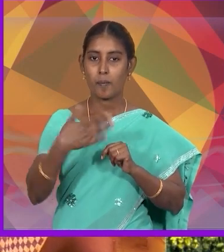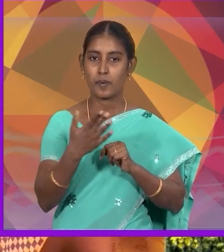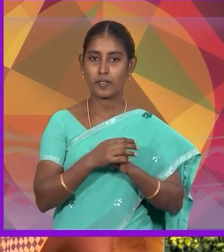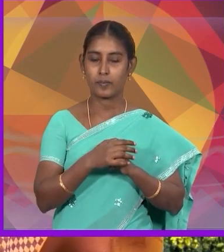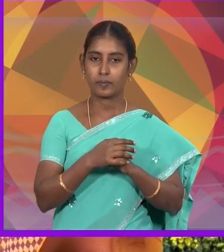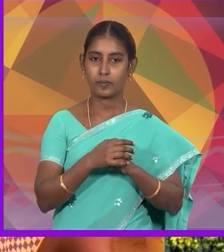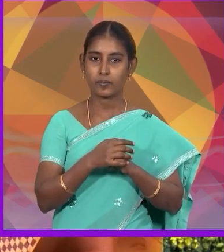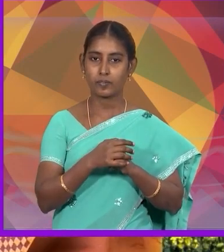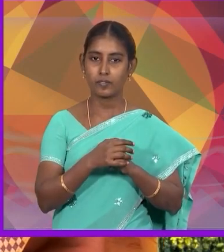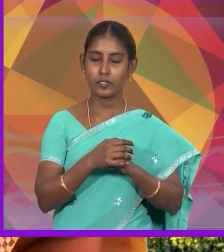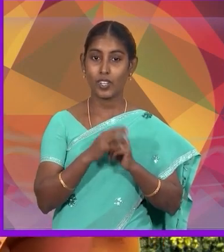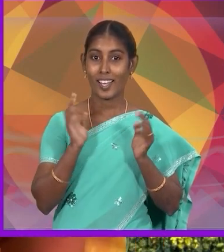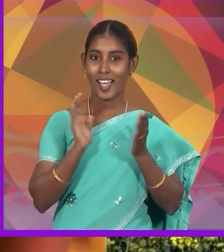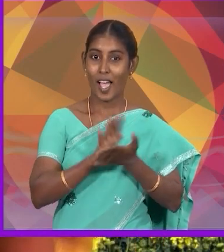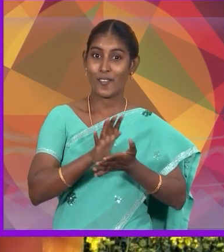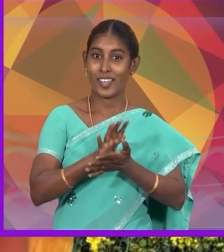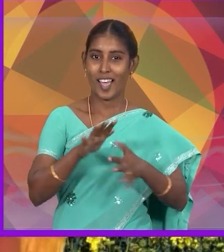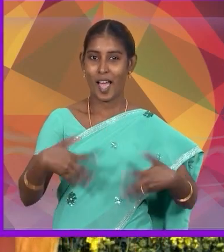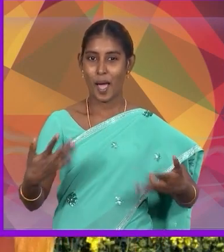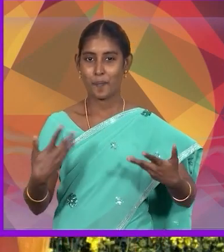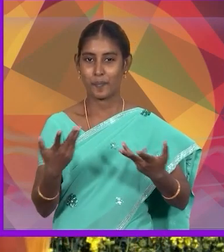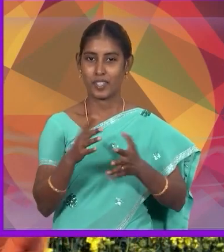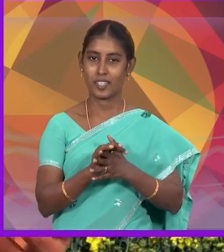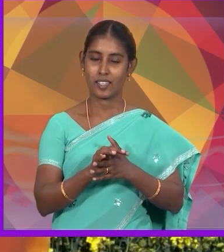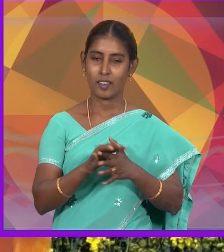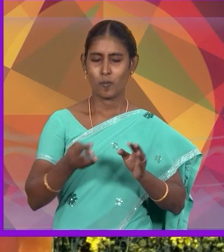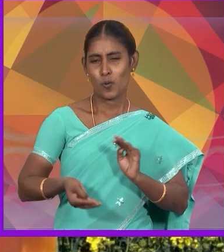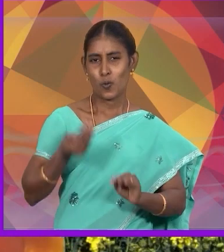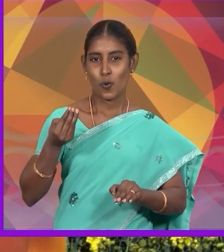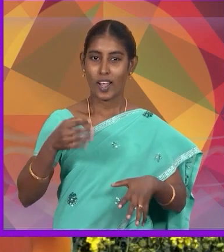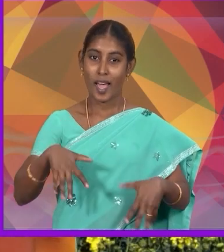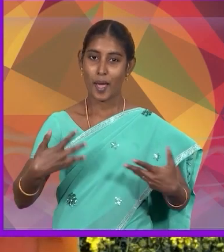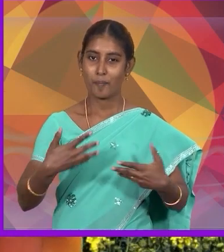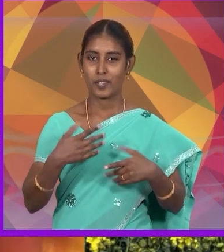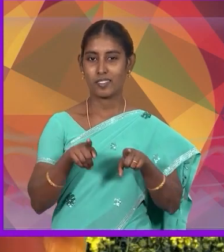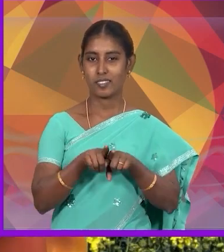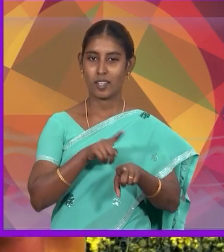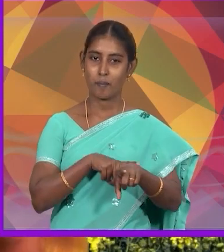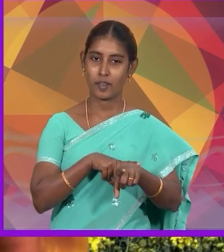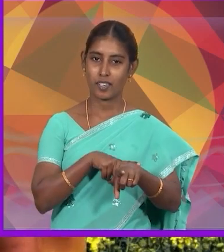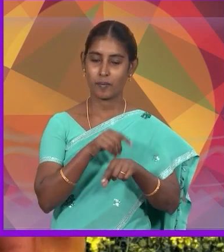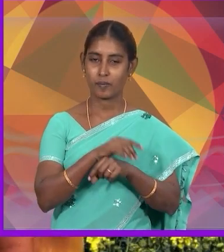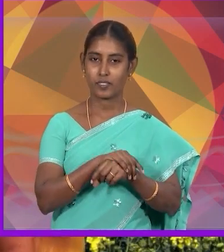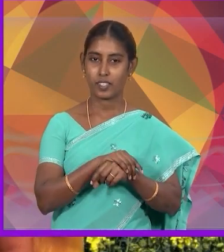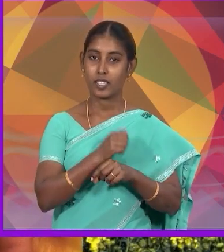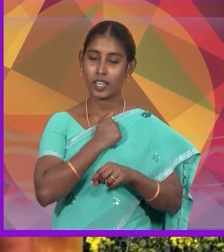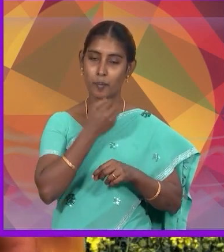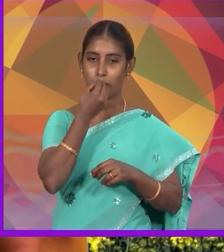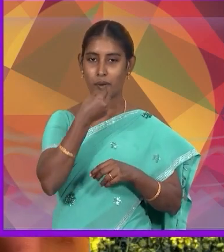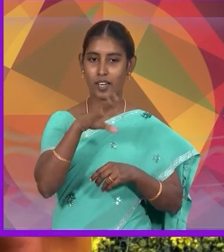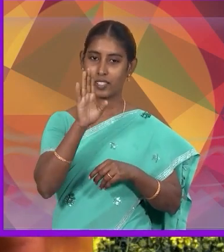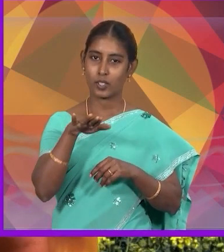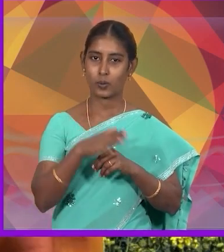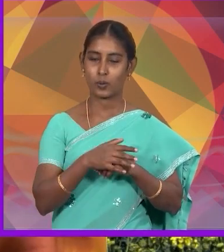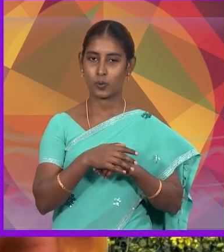அதுக்கப்புறம் பாத்தீங்கன்னா கொண்டாட்ட பாடல்கள். மனிதன் சந்தோஷமாக மகிழ்ச்சியாக இருக்கும் பொழுது நம்மளே இப்ப பாடல் பாடிக்குவோம்